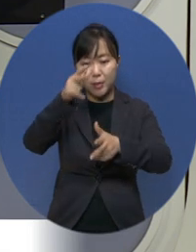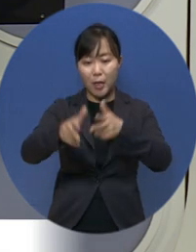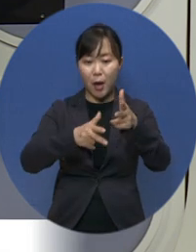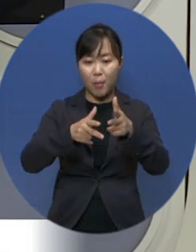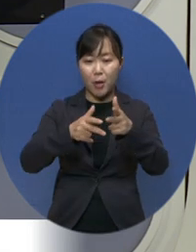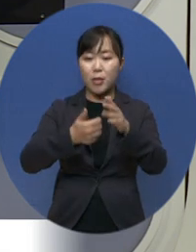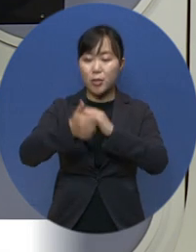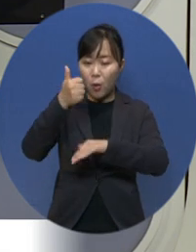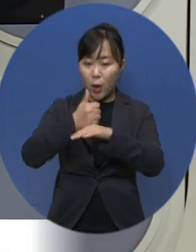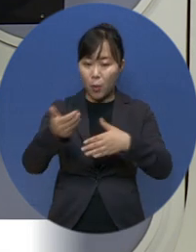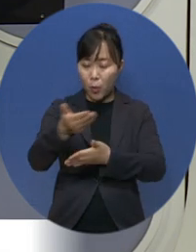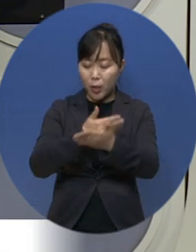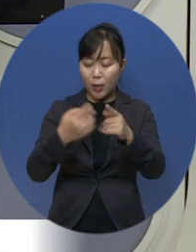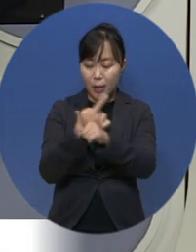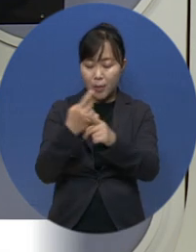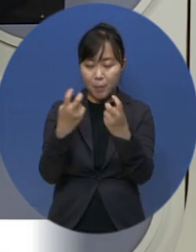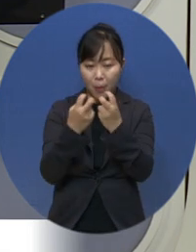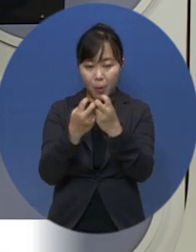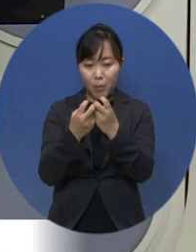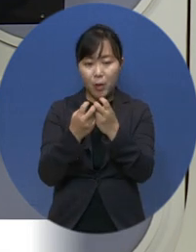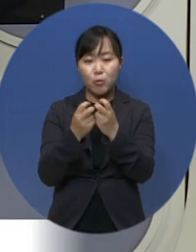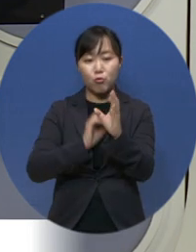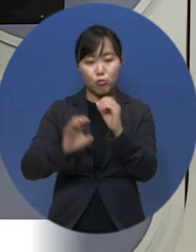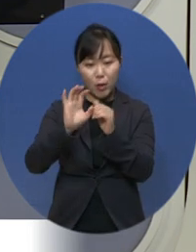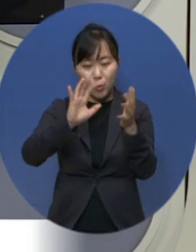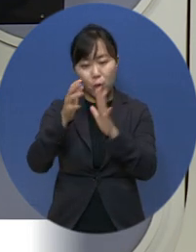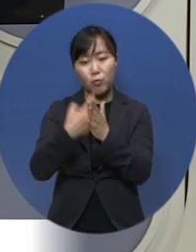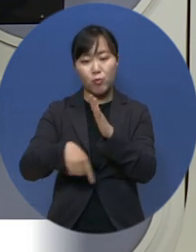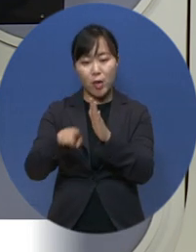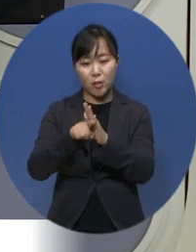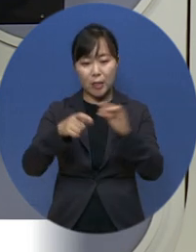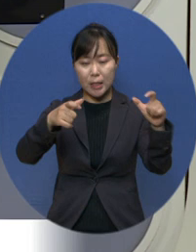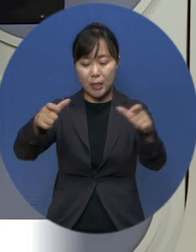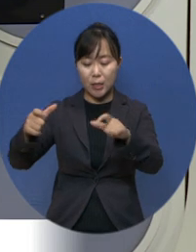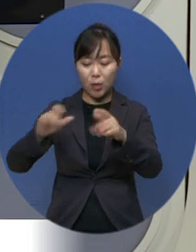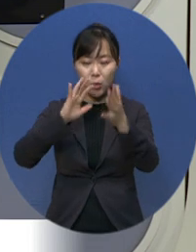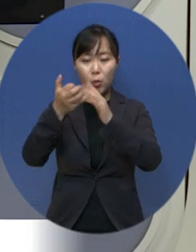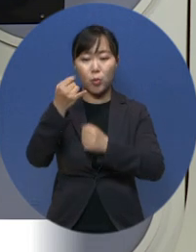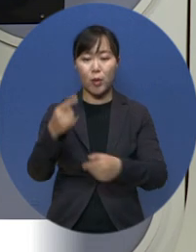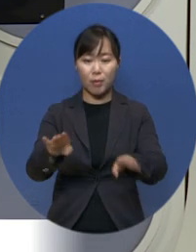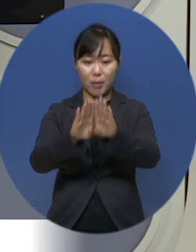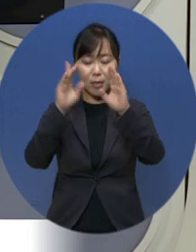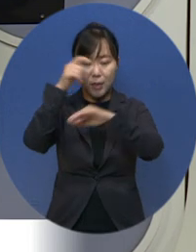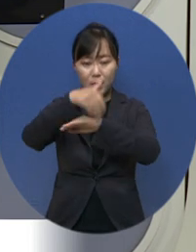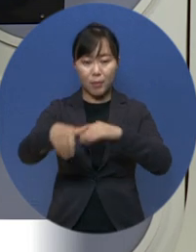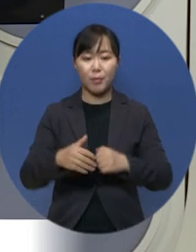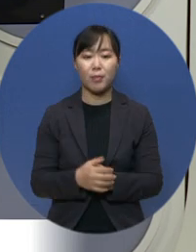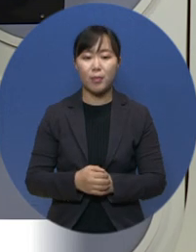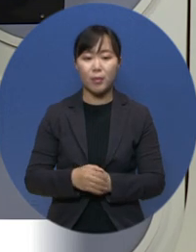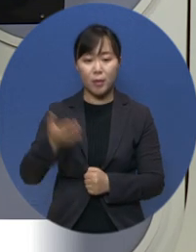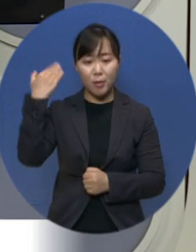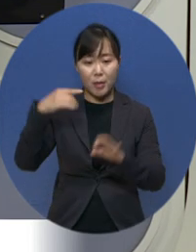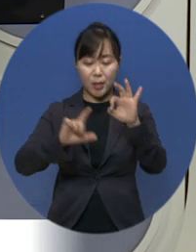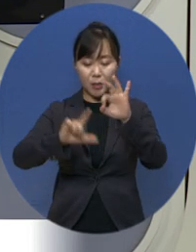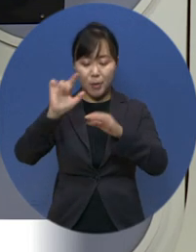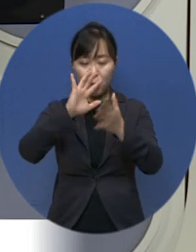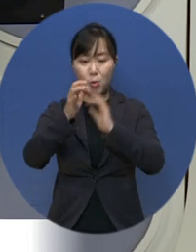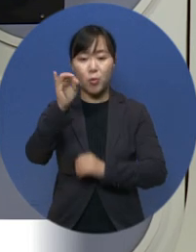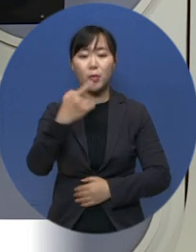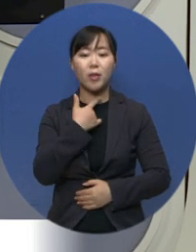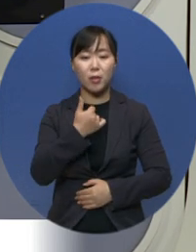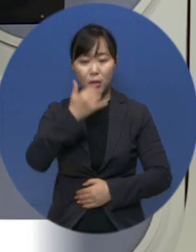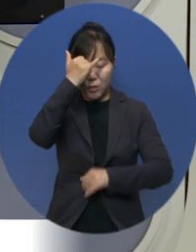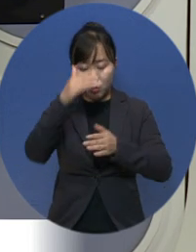개선방안 등 추가 논의 를 위해 지역 토론회를 개최할 예정입니다 지난 12일 토론회를 진행한